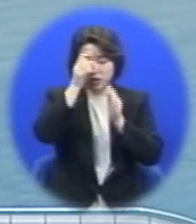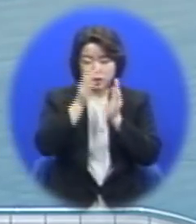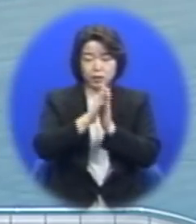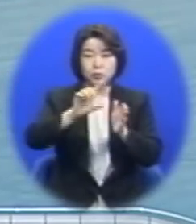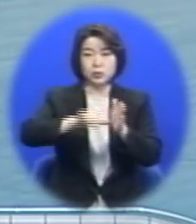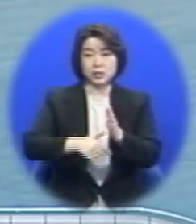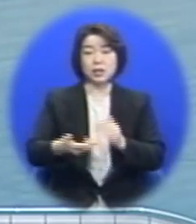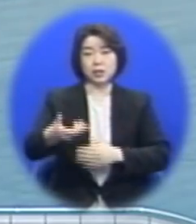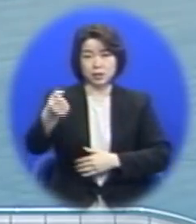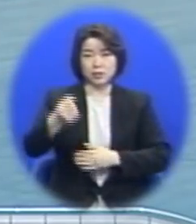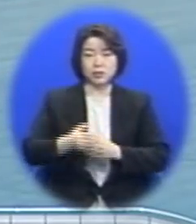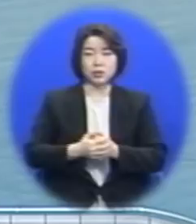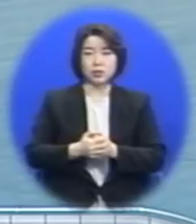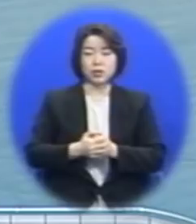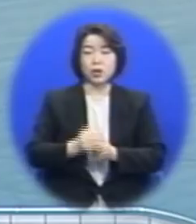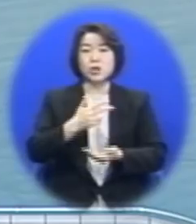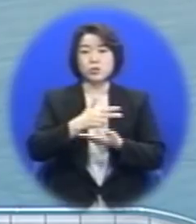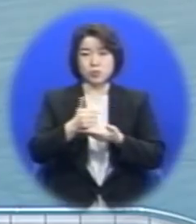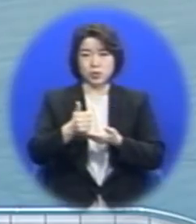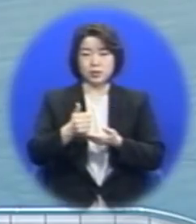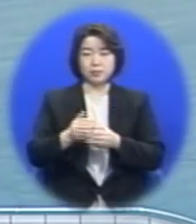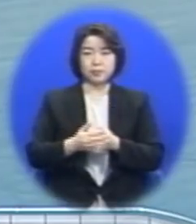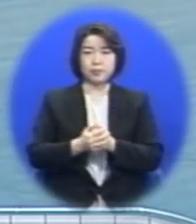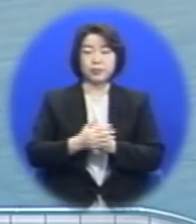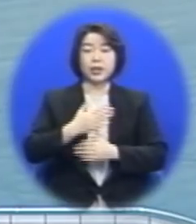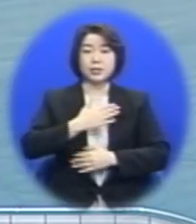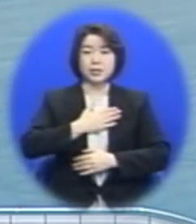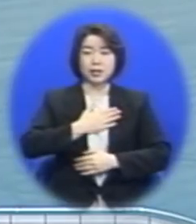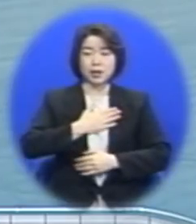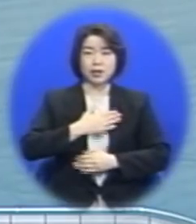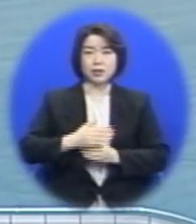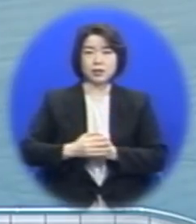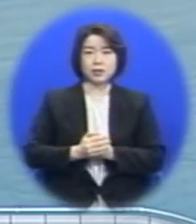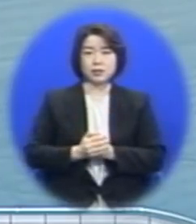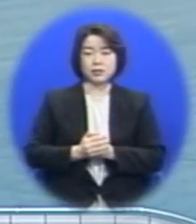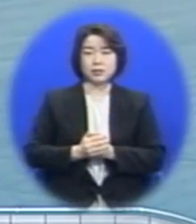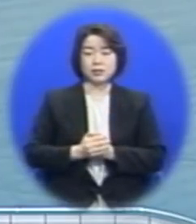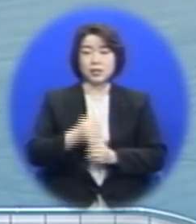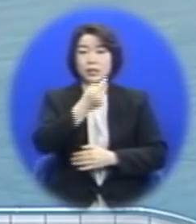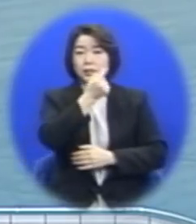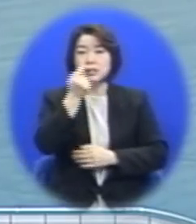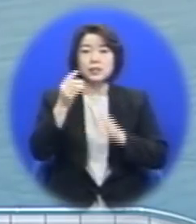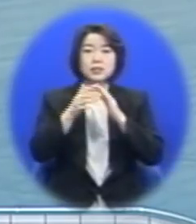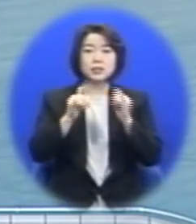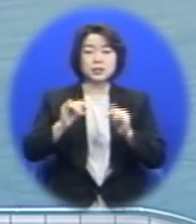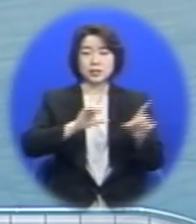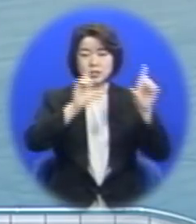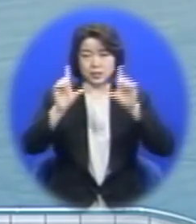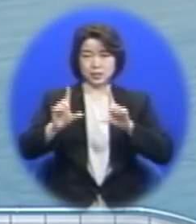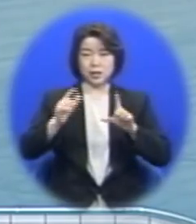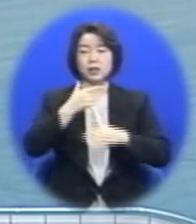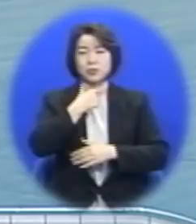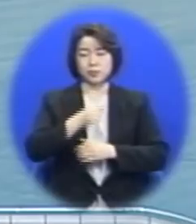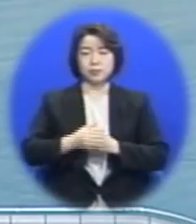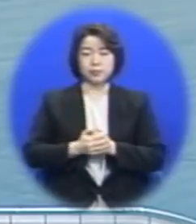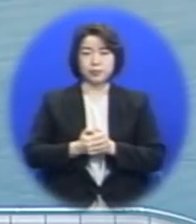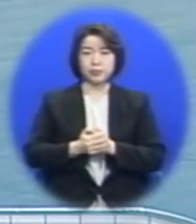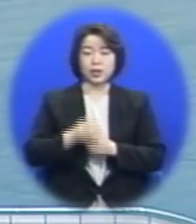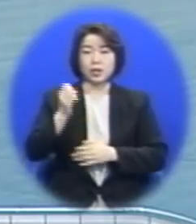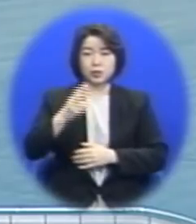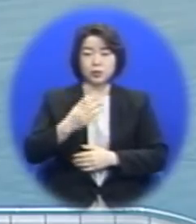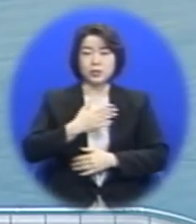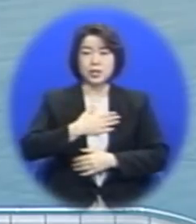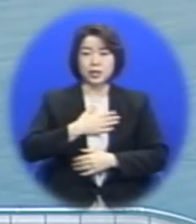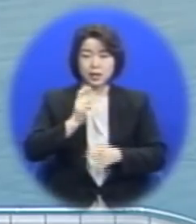가질 텐데, 주님, 제가 증인의 삶을 살겠습니다. 그리고 제게